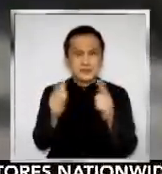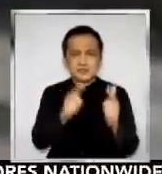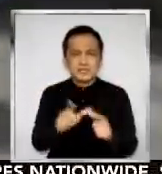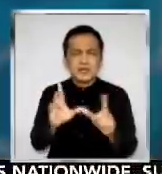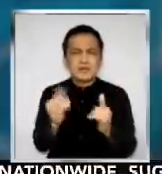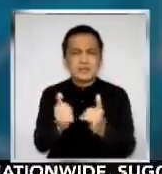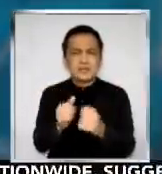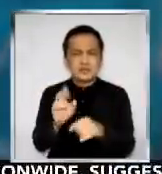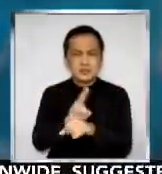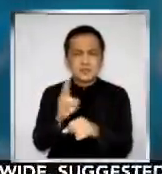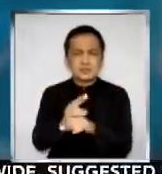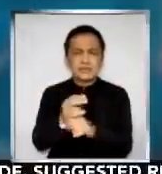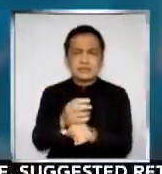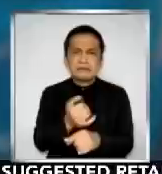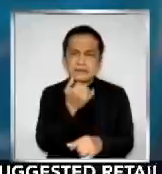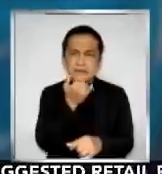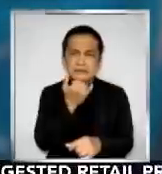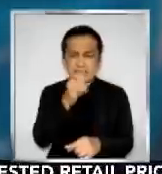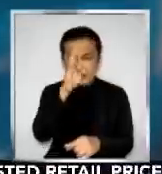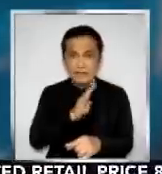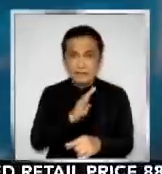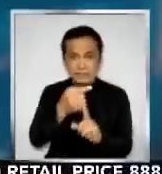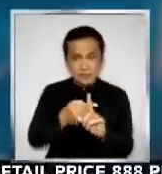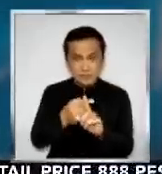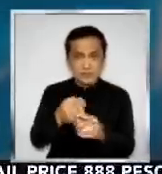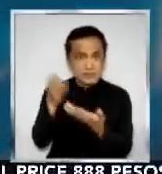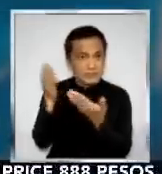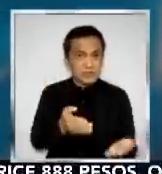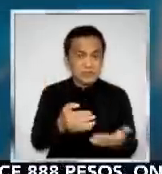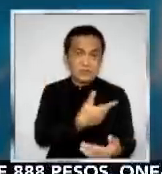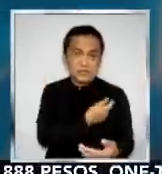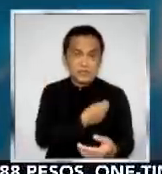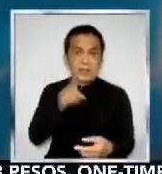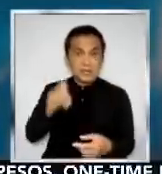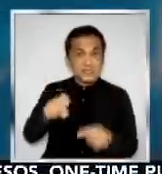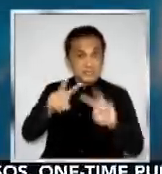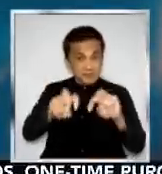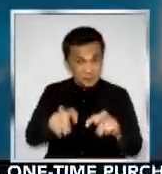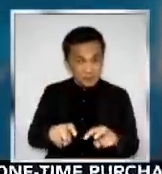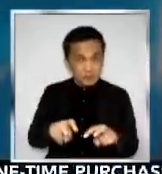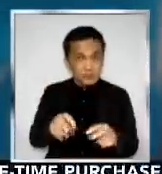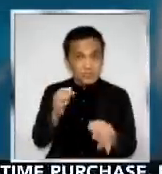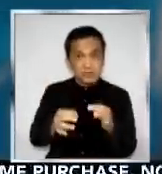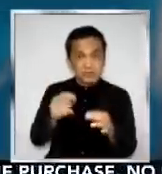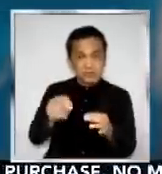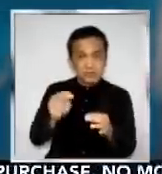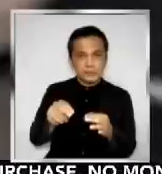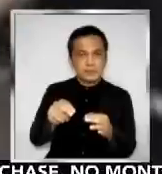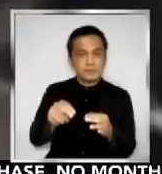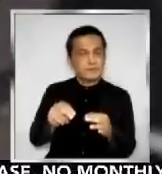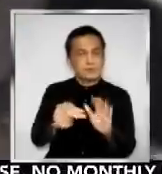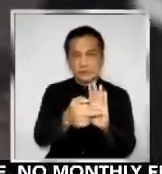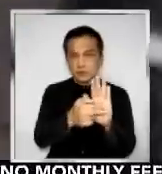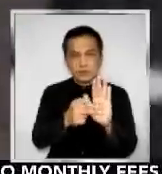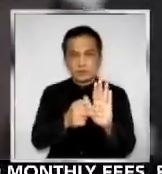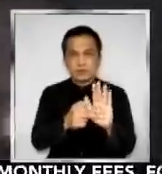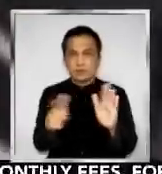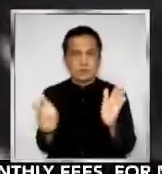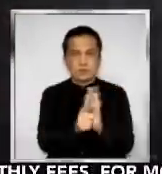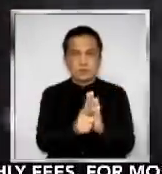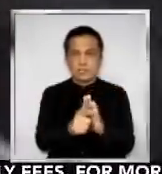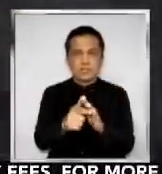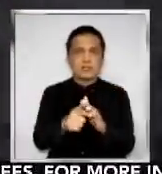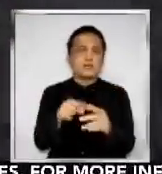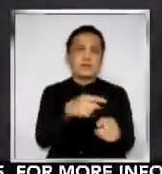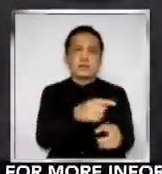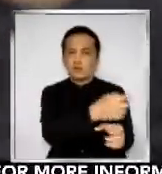mga bakuna. Kailangan daw itong imbestigahan at kung kinakailangan ay ipa-blacklist ang naturang kumpanya. Sagot naman ng FDA,